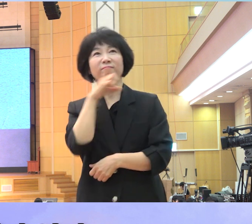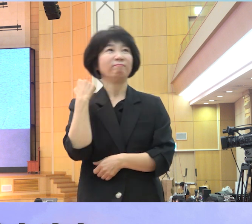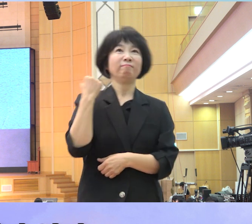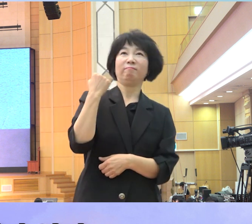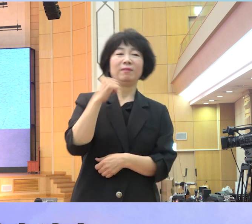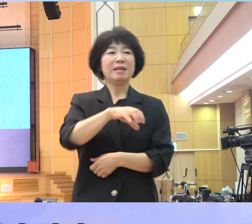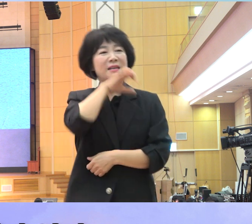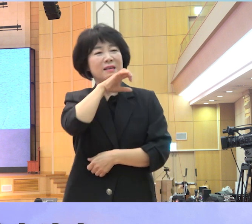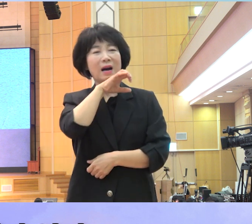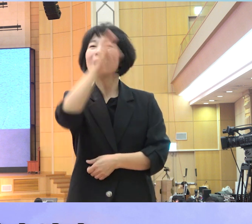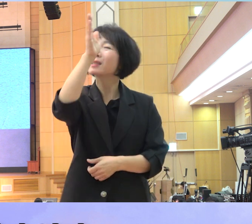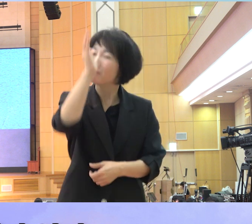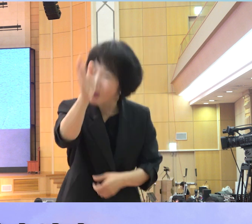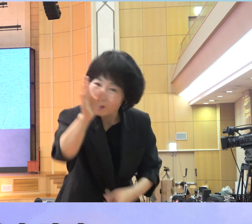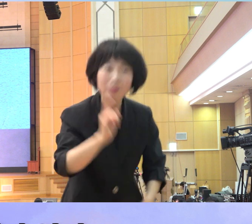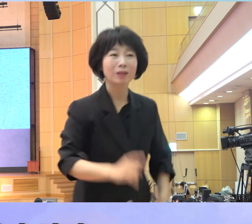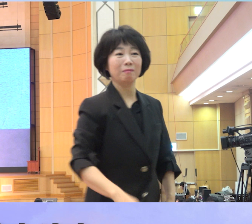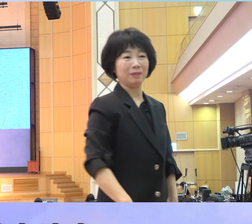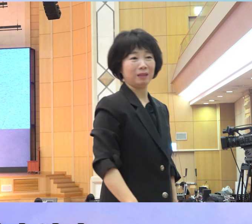아무 때나 주십시오.